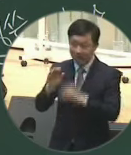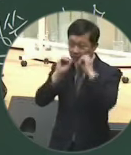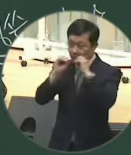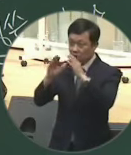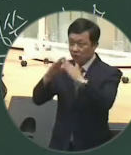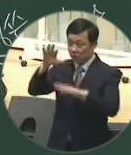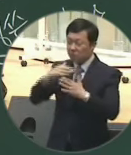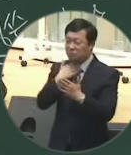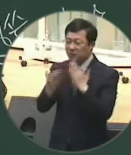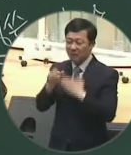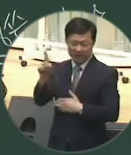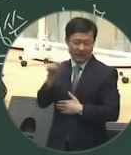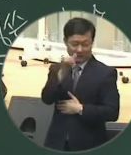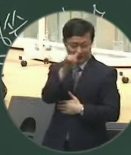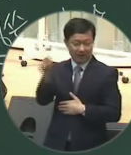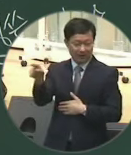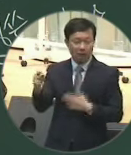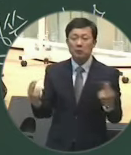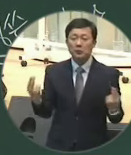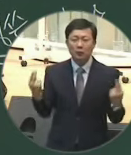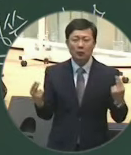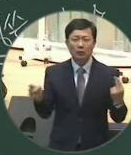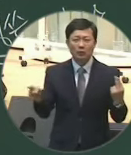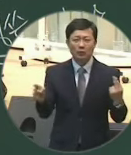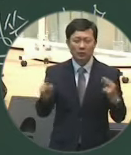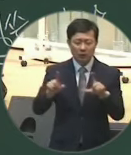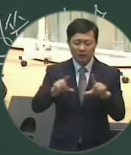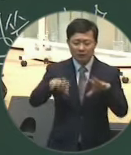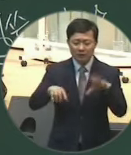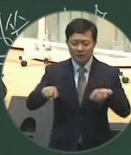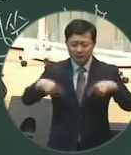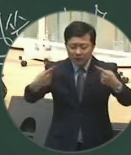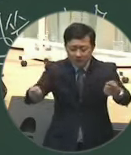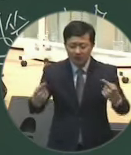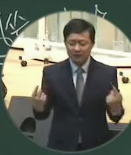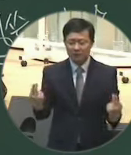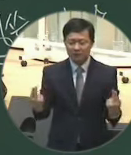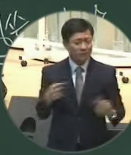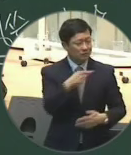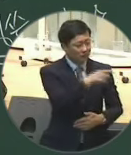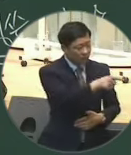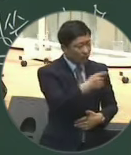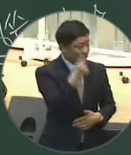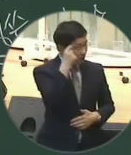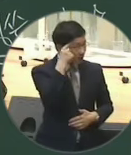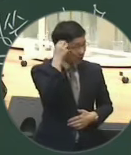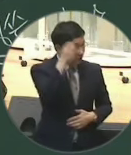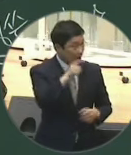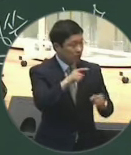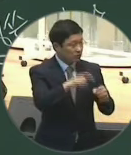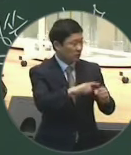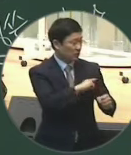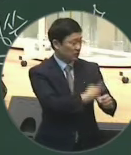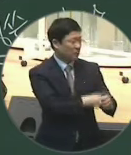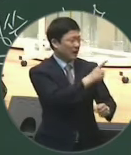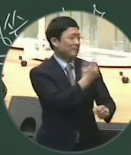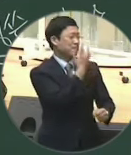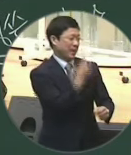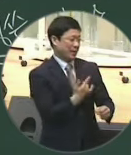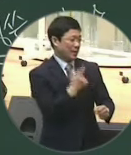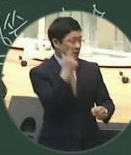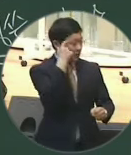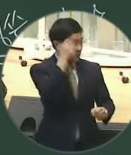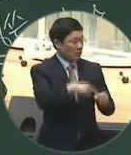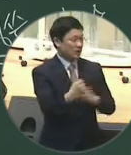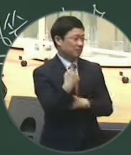world. 더 중요한 게 있다. And there's something even more important. 그동안 너는 영적 힘이 뭔가를 도저히 모르고 있다. You have no idea what it